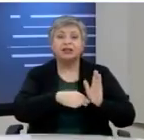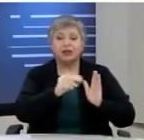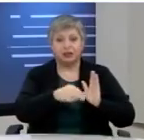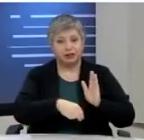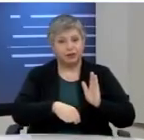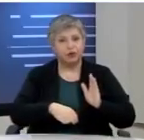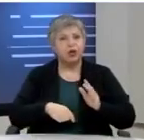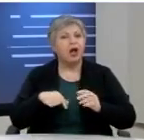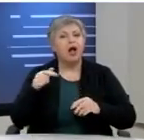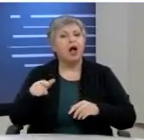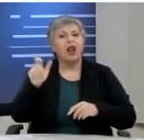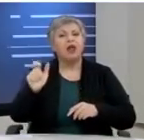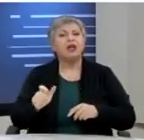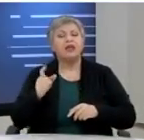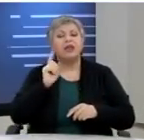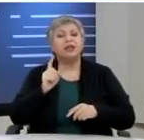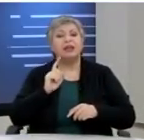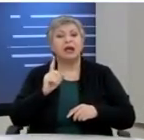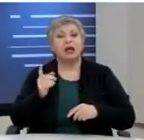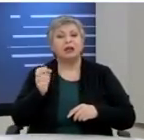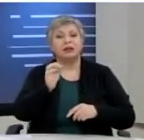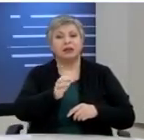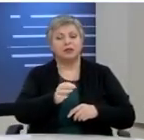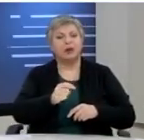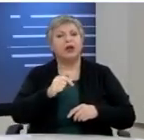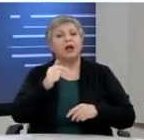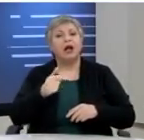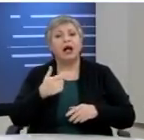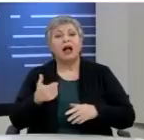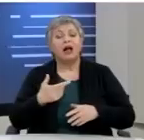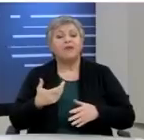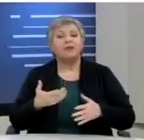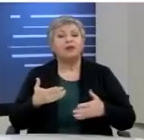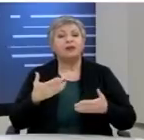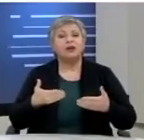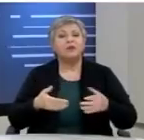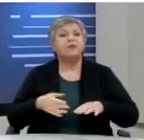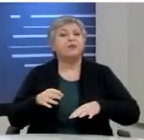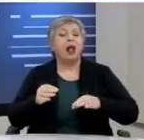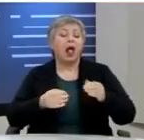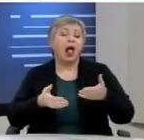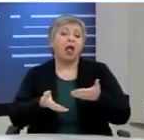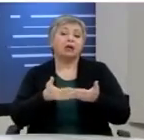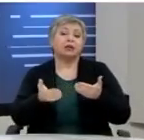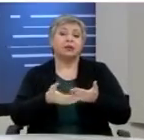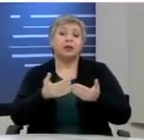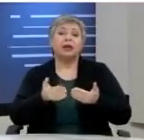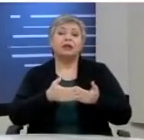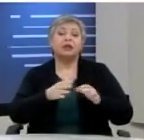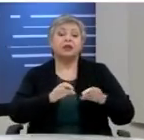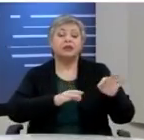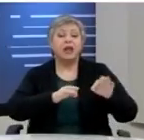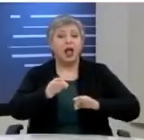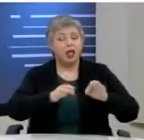αλλά γιατί αντικειμενικά εξυπηρετεί τους σχεδιασμούς του ΣΥΡΙΖΑ και του κ. Τσίπρα. Να χαρώ